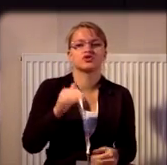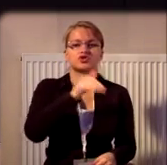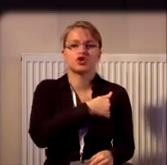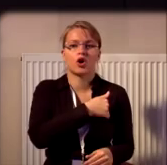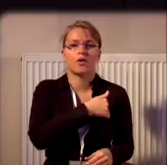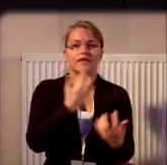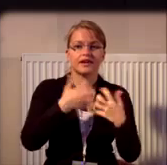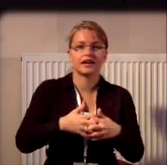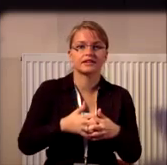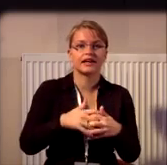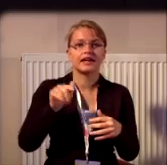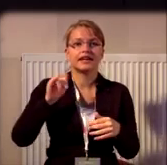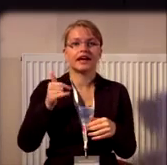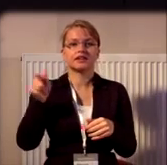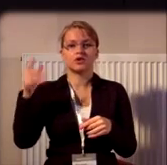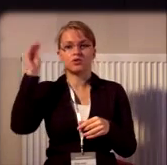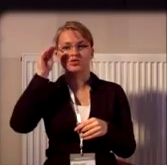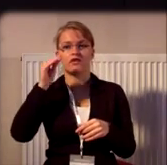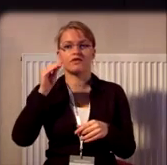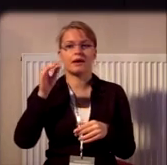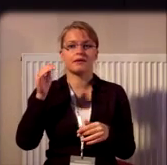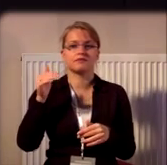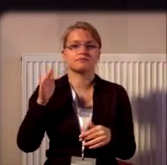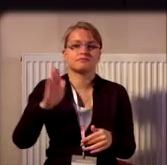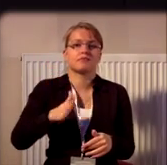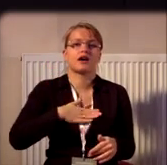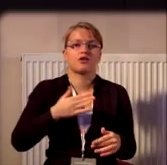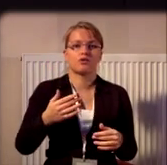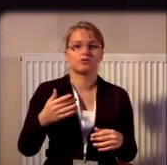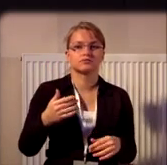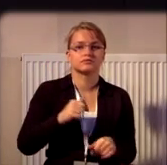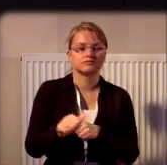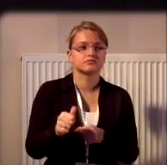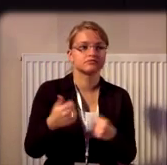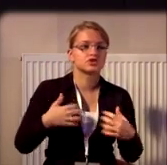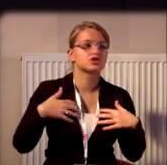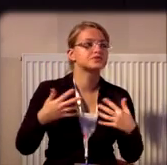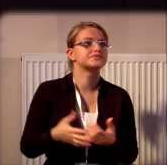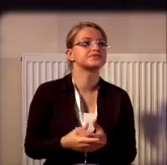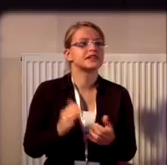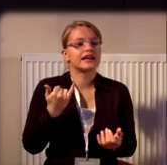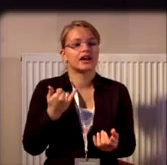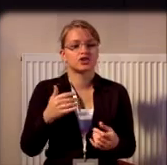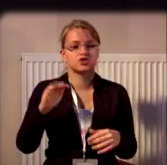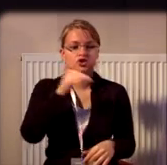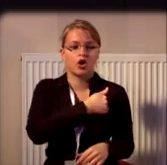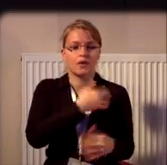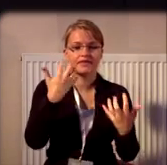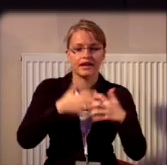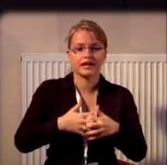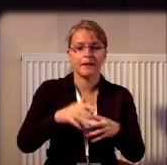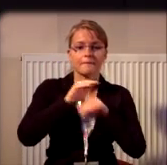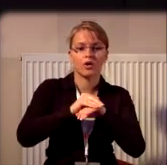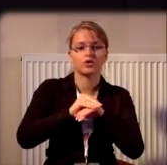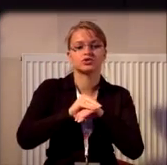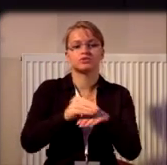tak naprawdę powinni funkcjonować osobno? Pojawia się dylemat, jak w ramach szkoły integracyjnej